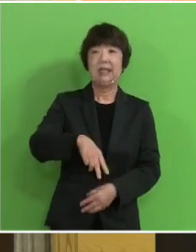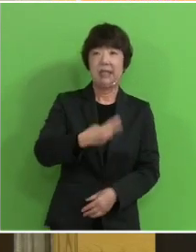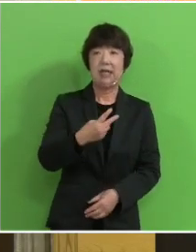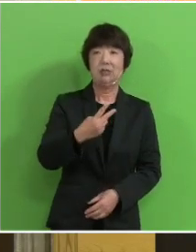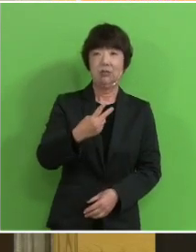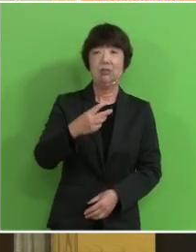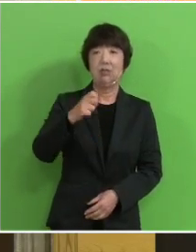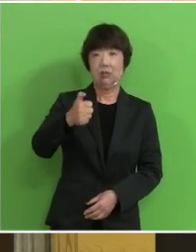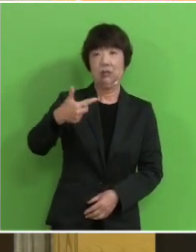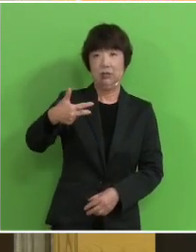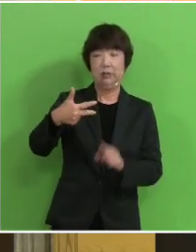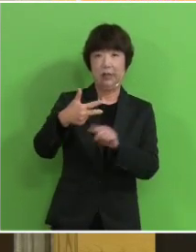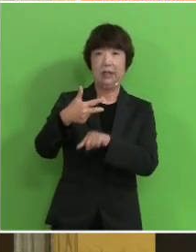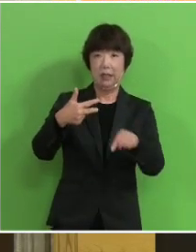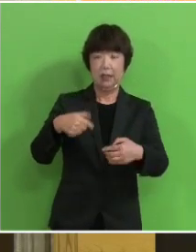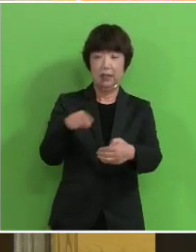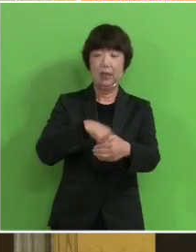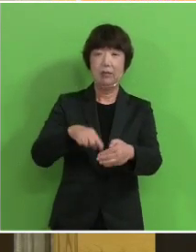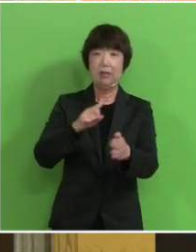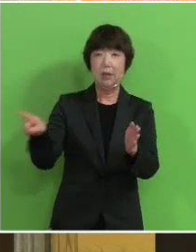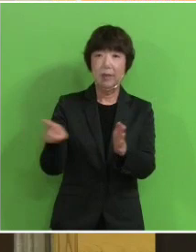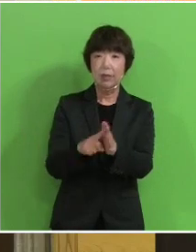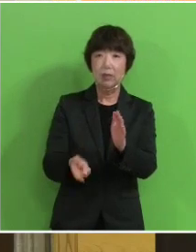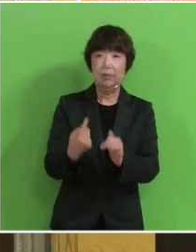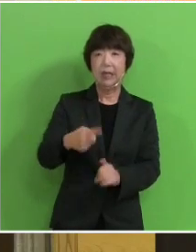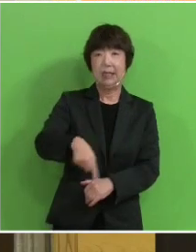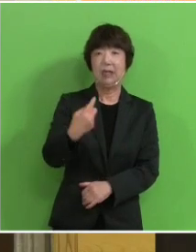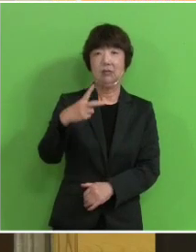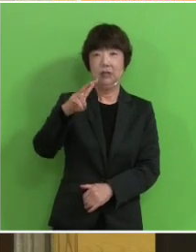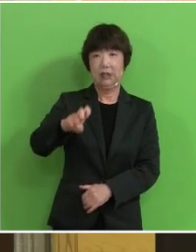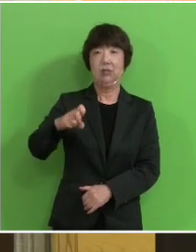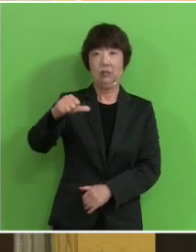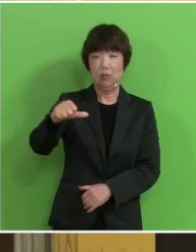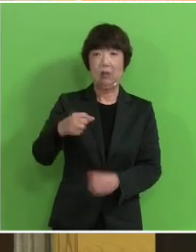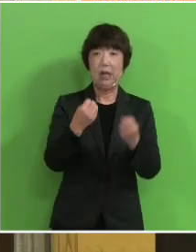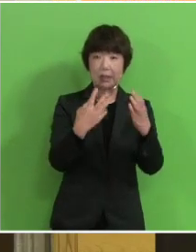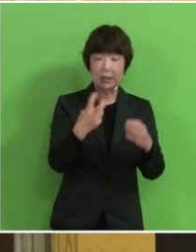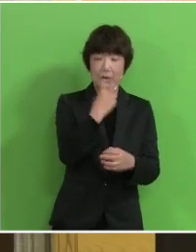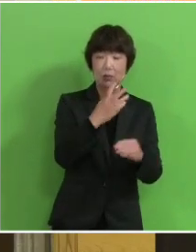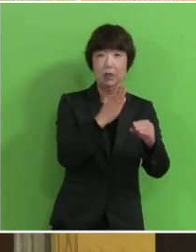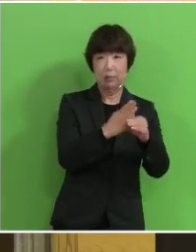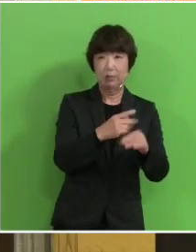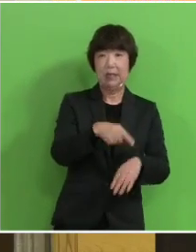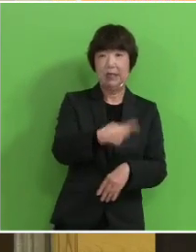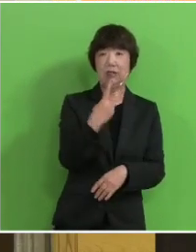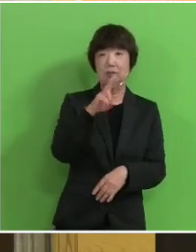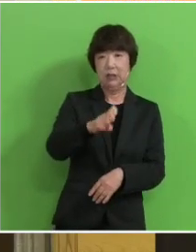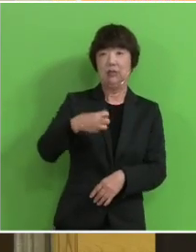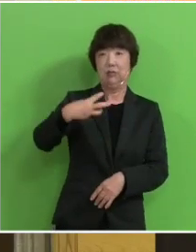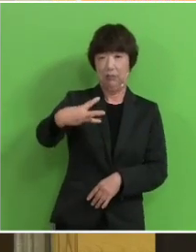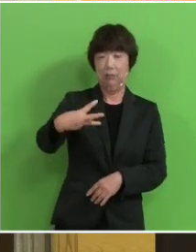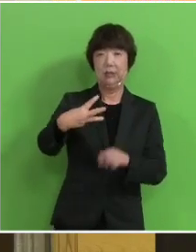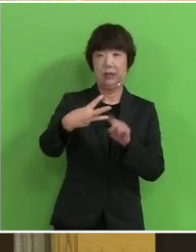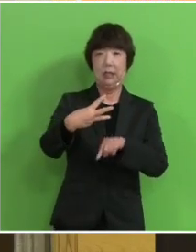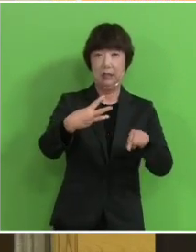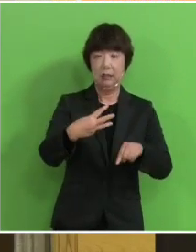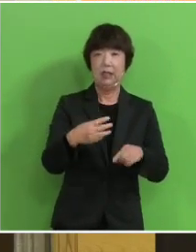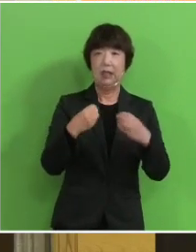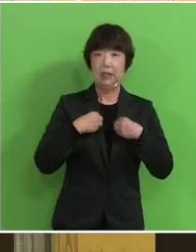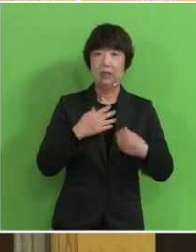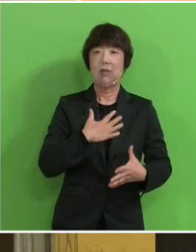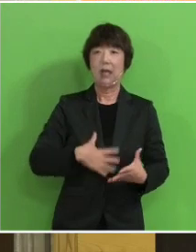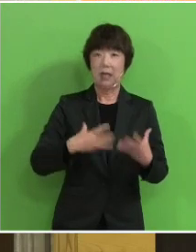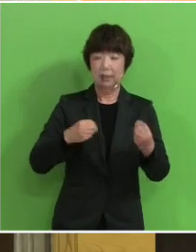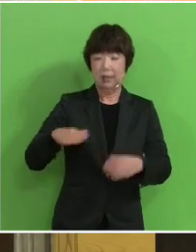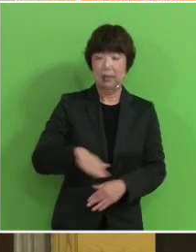ございました内訳は既存が125名新規または調査中が132名でございます感染が確認